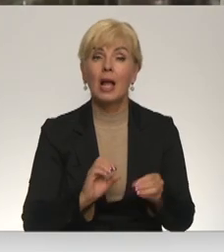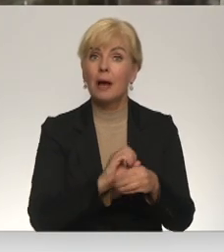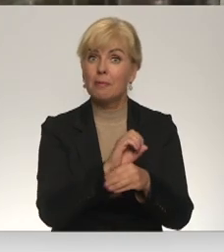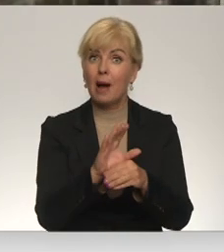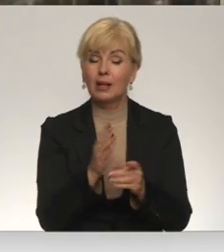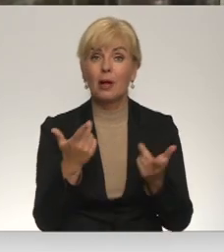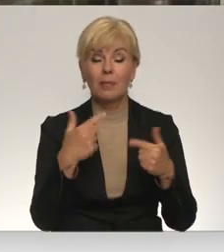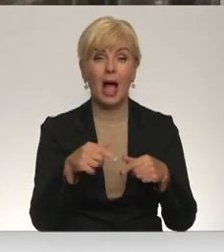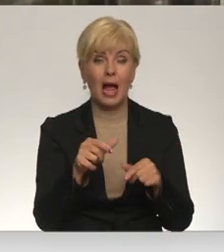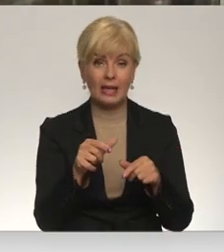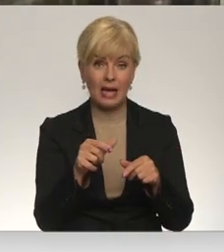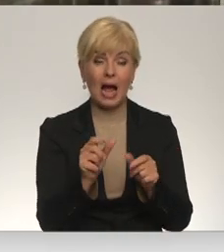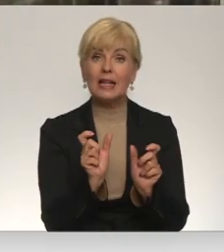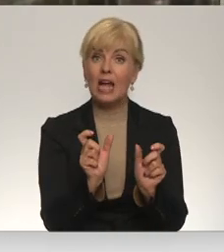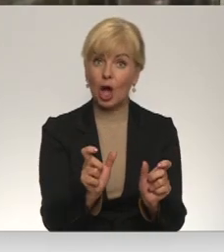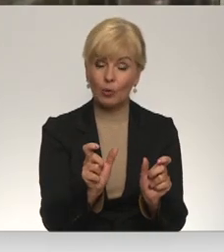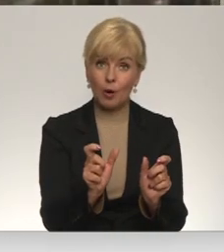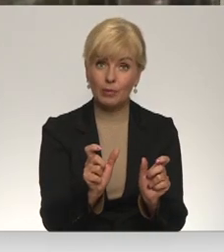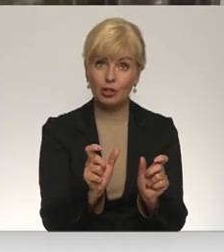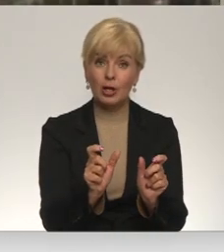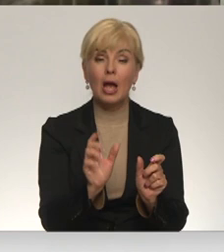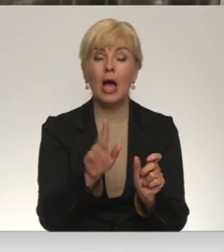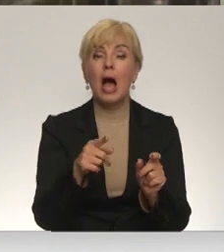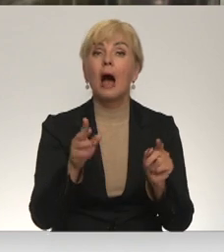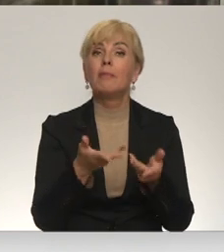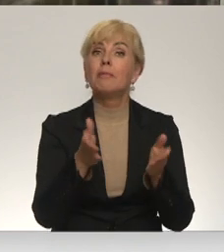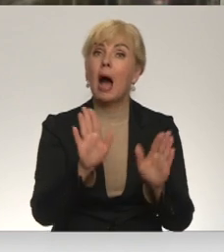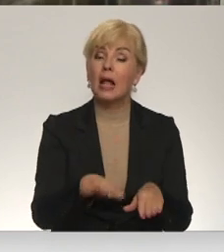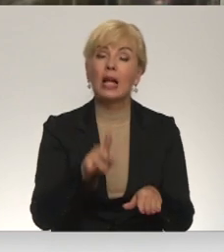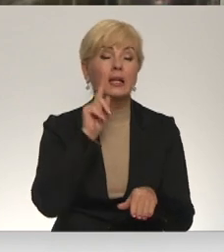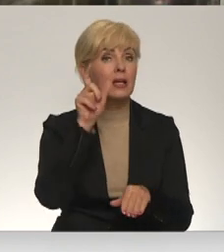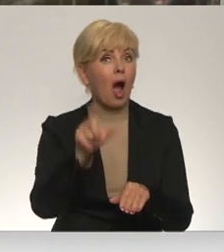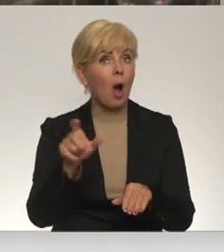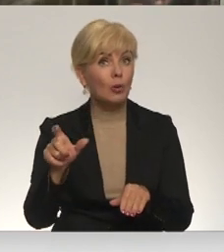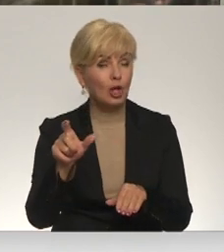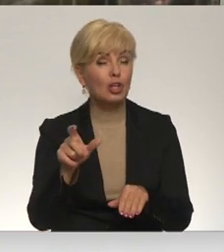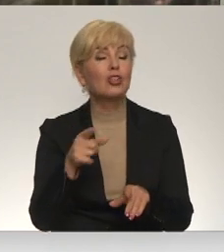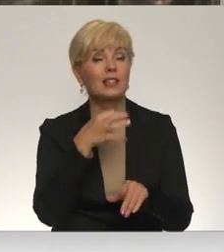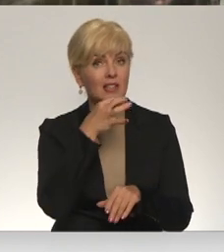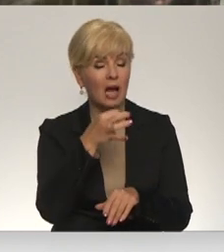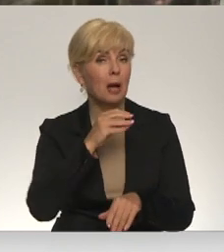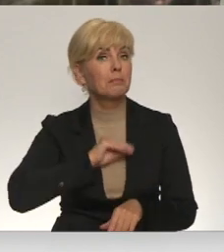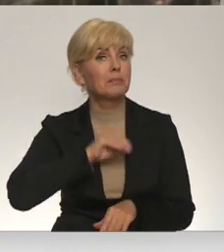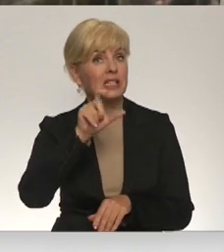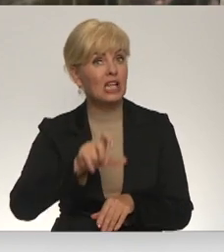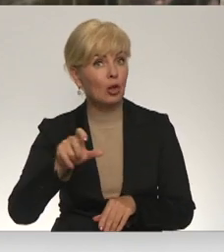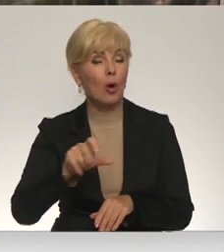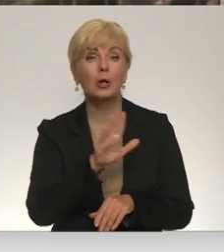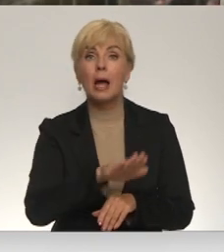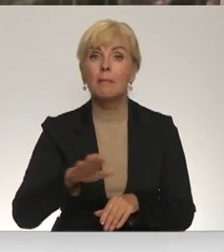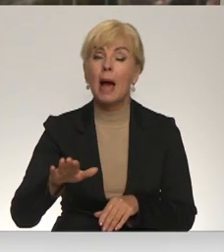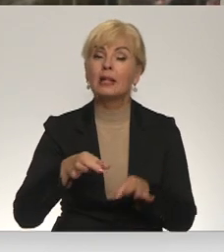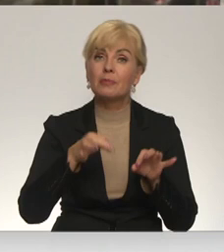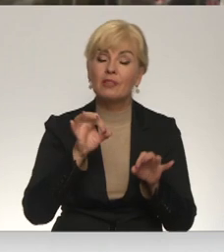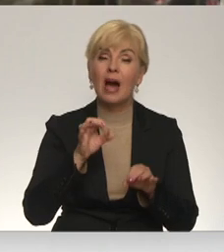Pandēmijas laikā ierobežojumi iespaidu uz jauniešiem atstās vēl ilgi, tā dzīst psihologi. Bērniem svarīgi katrā